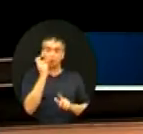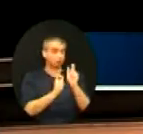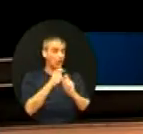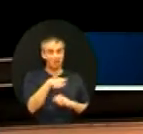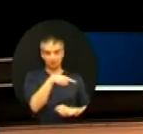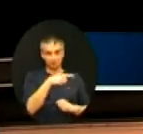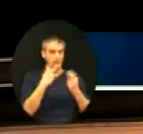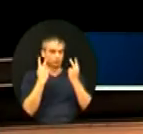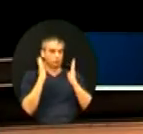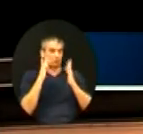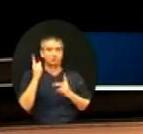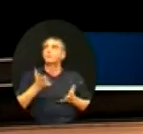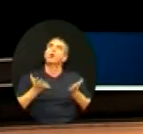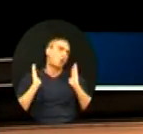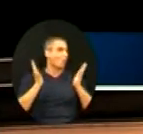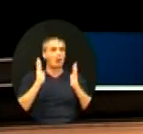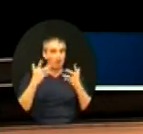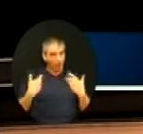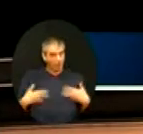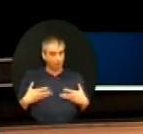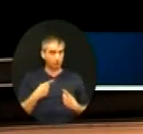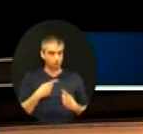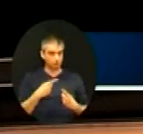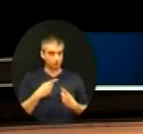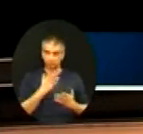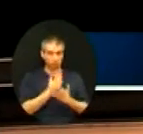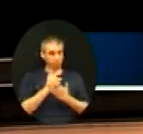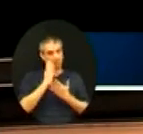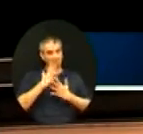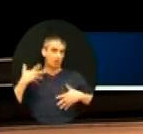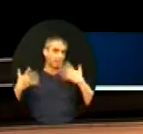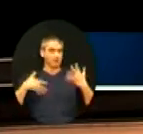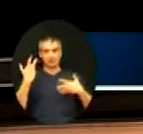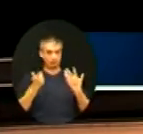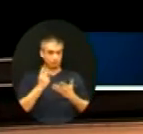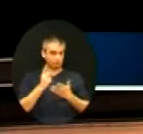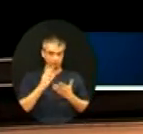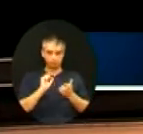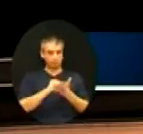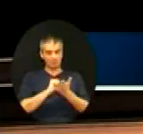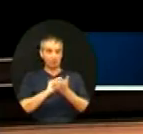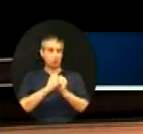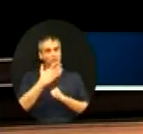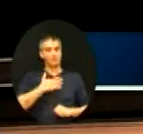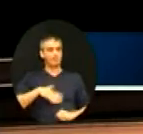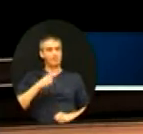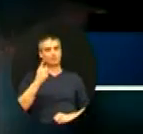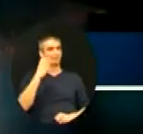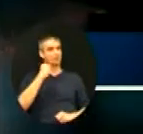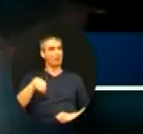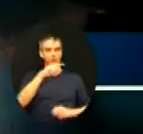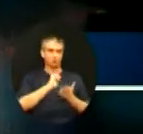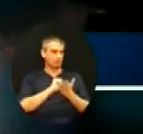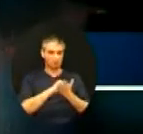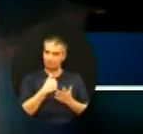אנשים משמעותיים הם כל כך רופסים וחלשים עד שהם מתרגשים מכותרת בעיתון או מנסים לרצות את העיתונאים.